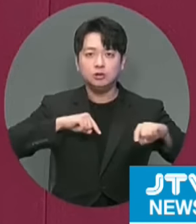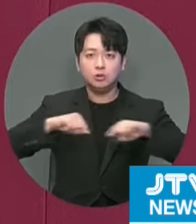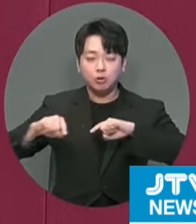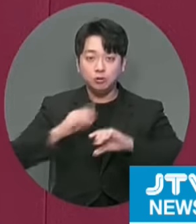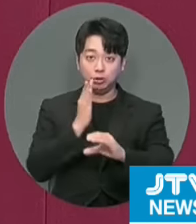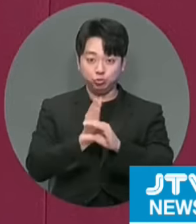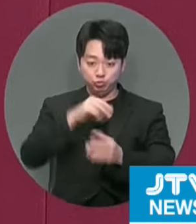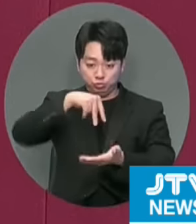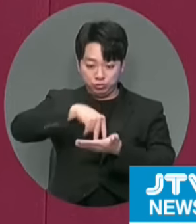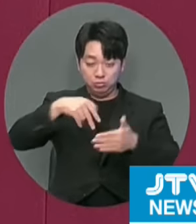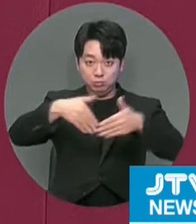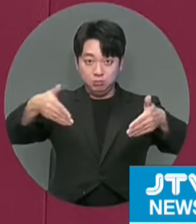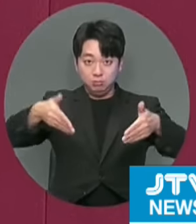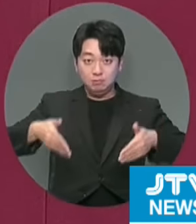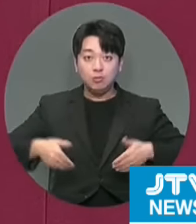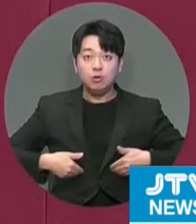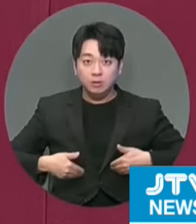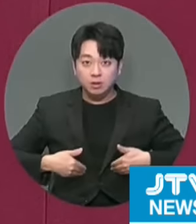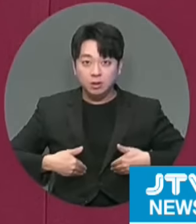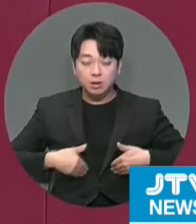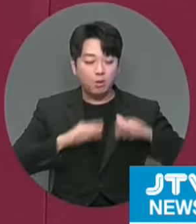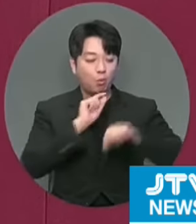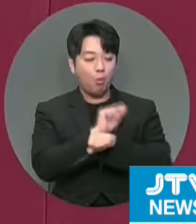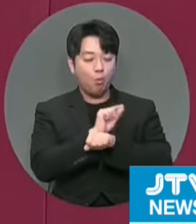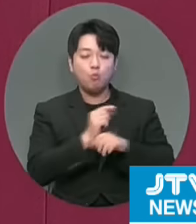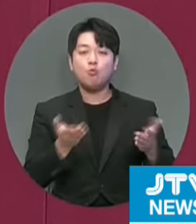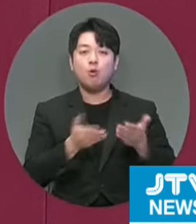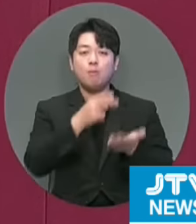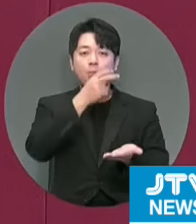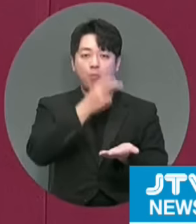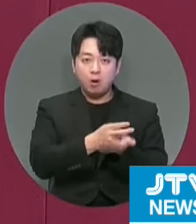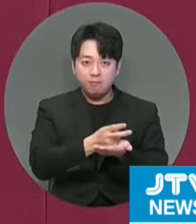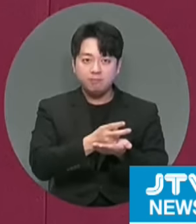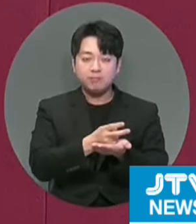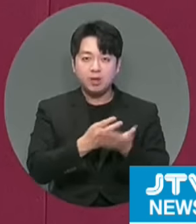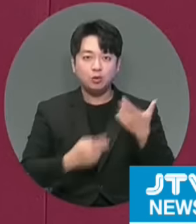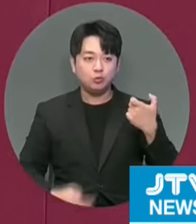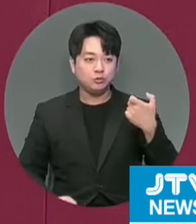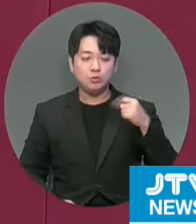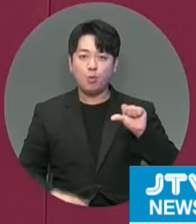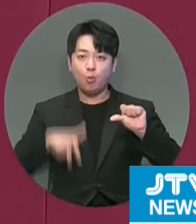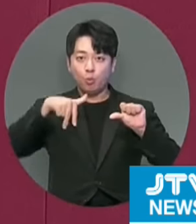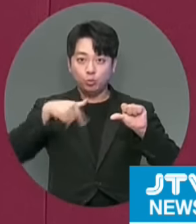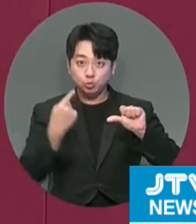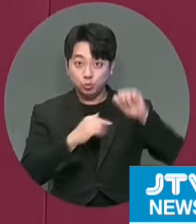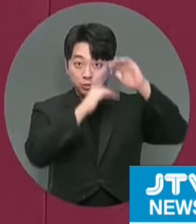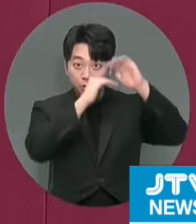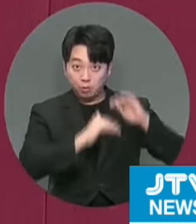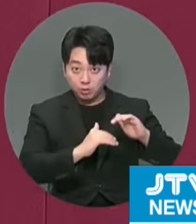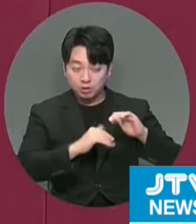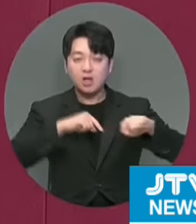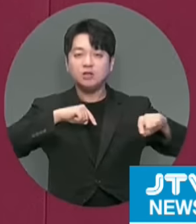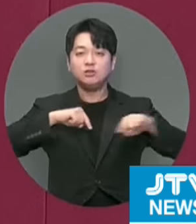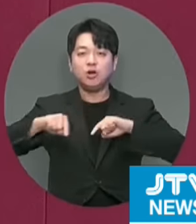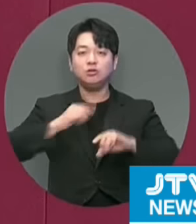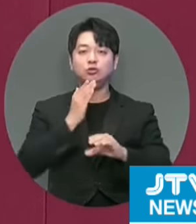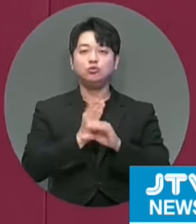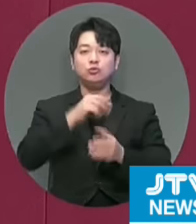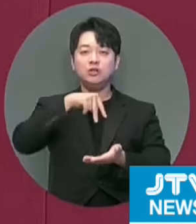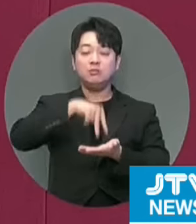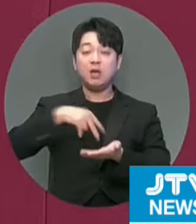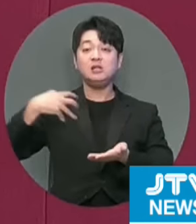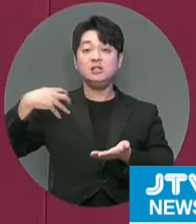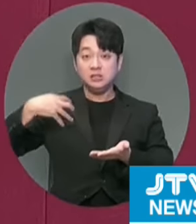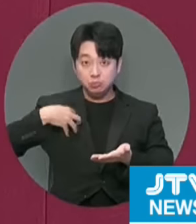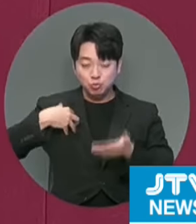것입니다. 국가공무원법 제65조는 공직자의 정치적 중립 의무를 명확하게 못 받고 있습니다.